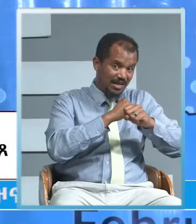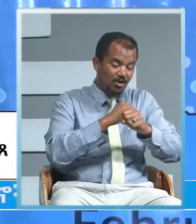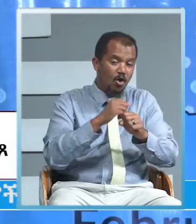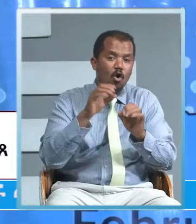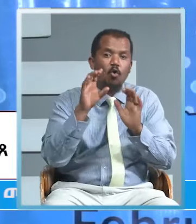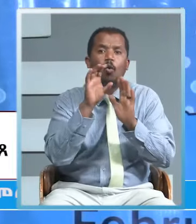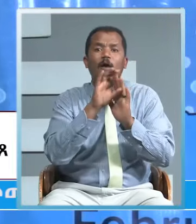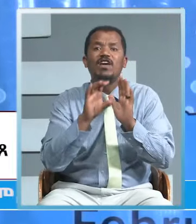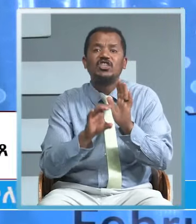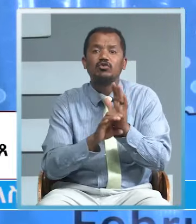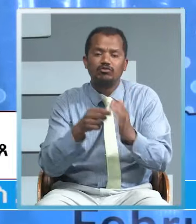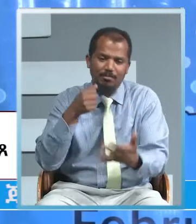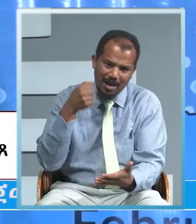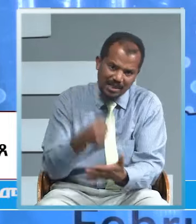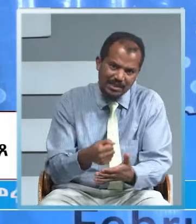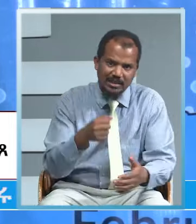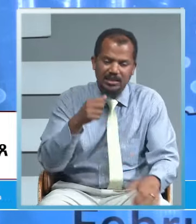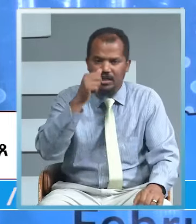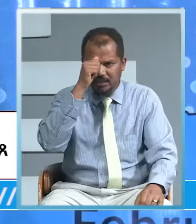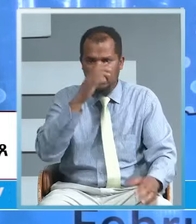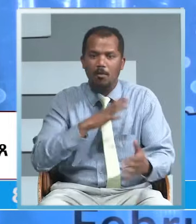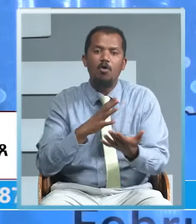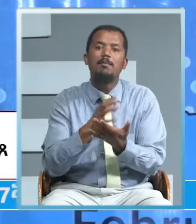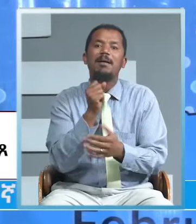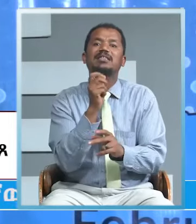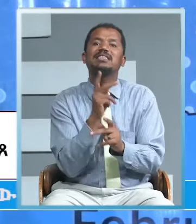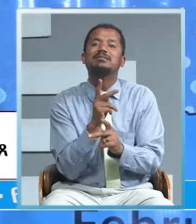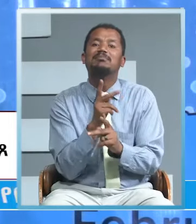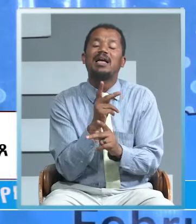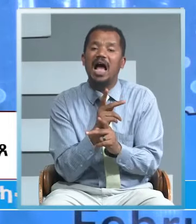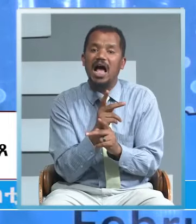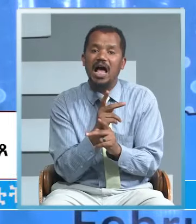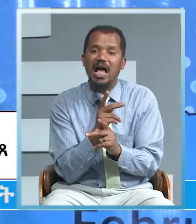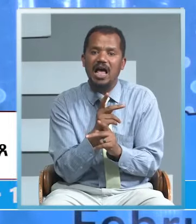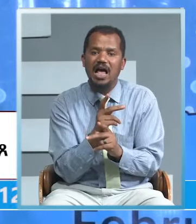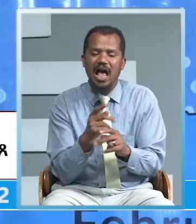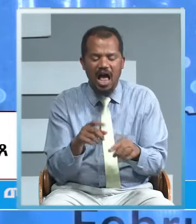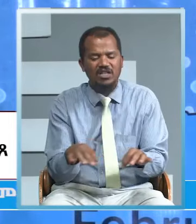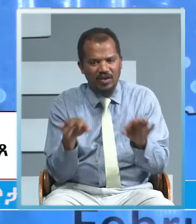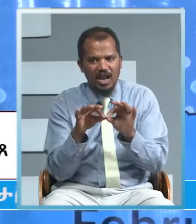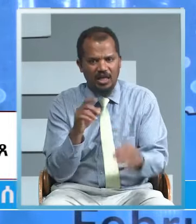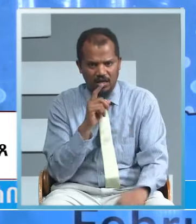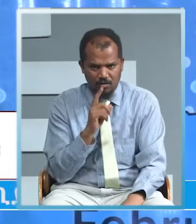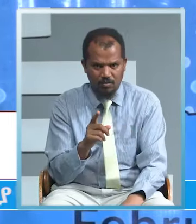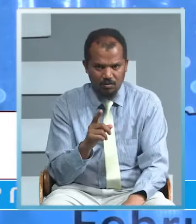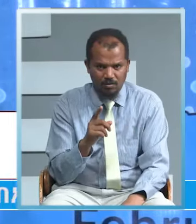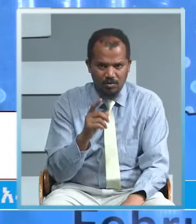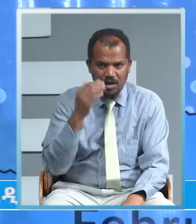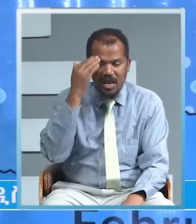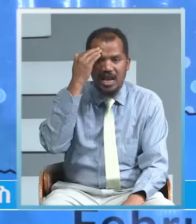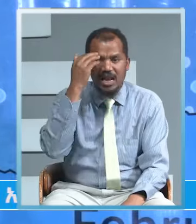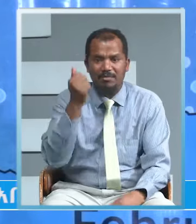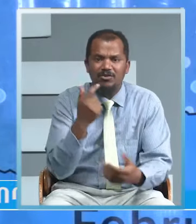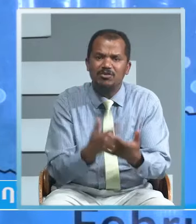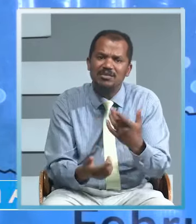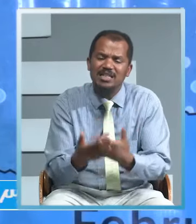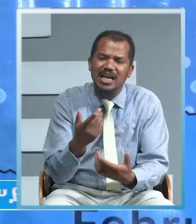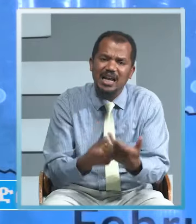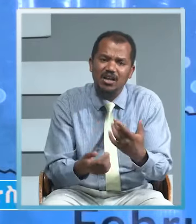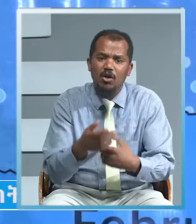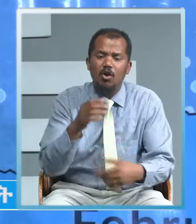ኮንቬንሽኑን ማጽደቅ ከሰብአዊ መብት ጥበቃ አኳያ አስፈላጊ ነው ለምን